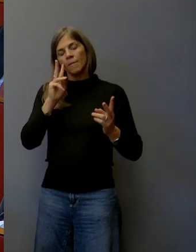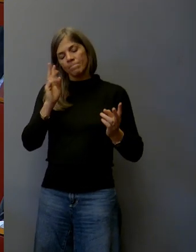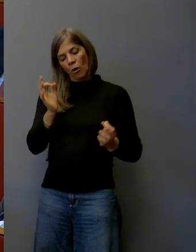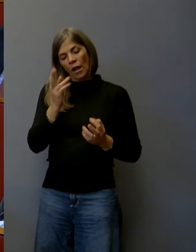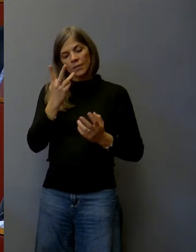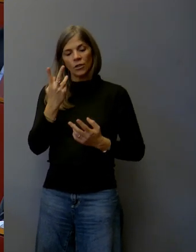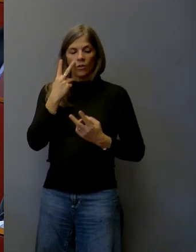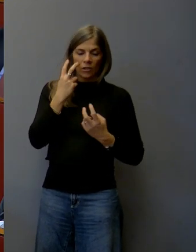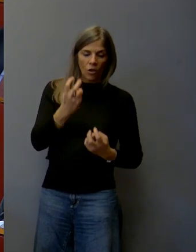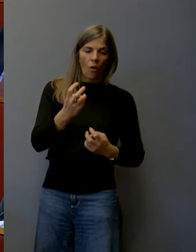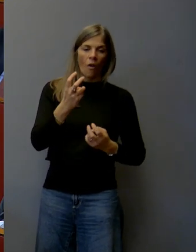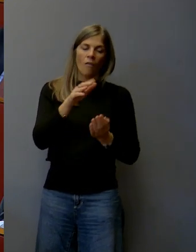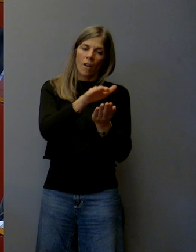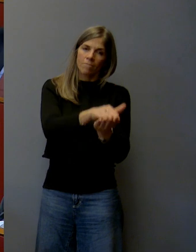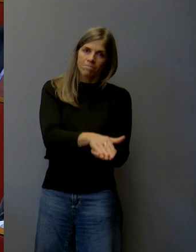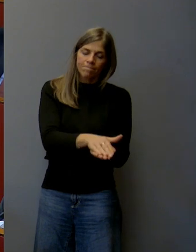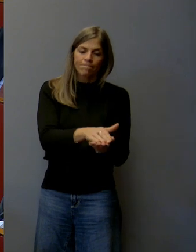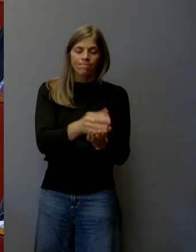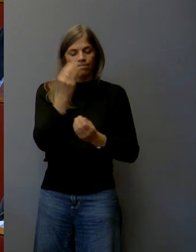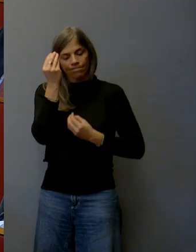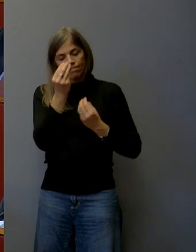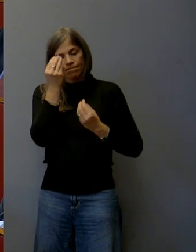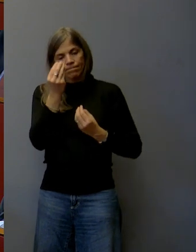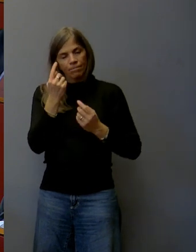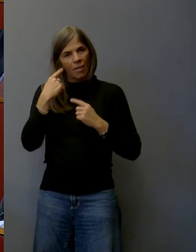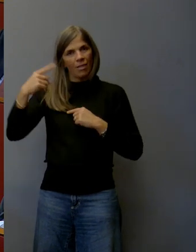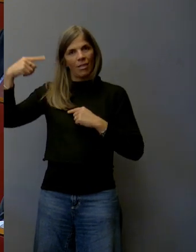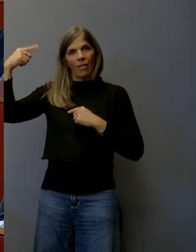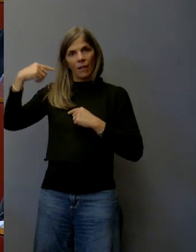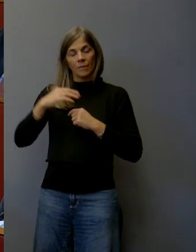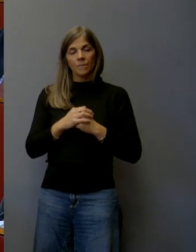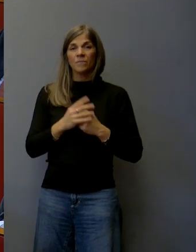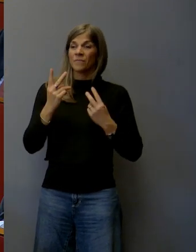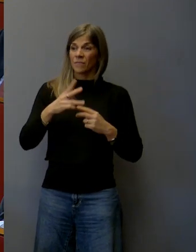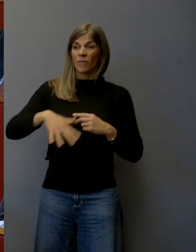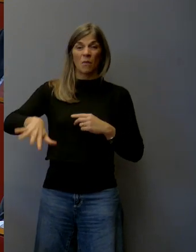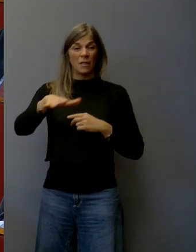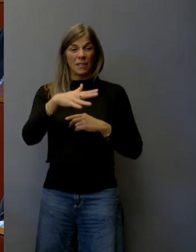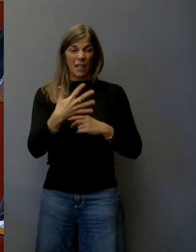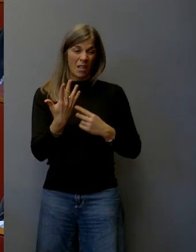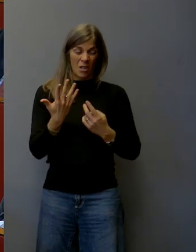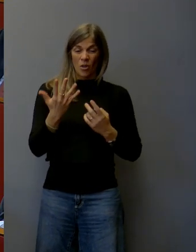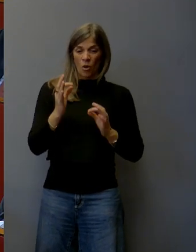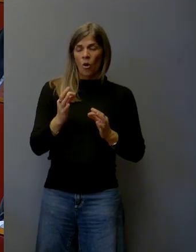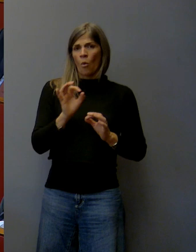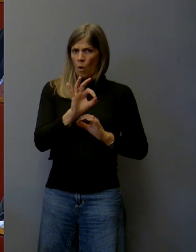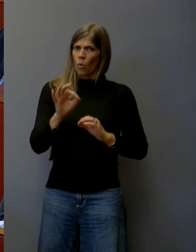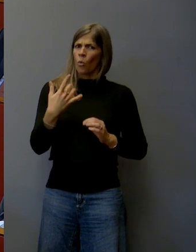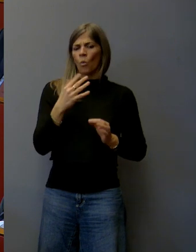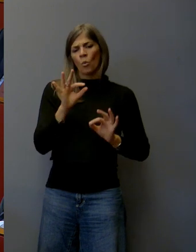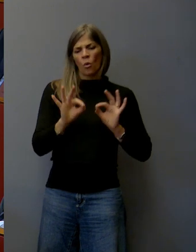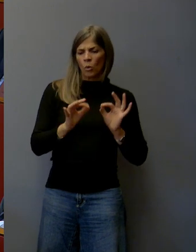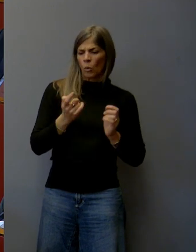cimiteri sono non solo abbandonati e non curati e non manutenuti in alcuni casi sono inaccessibili per le persone